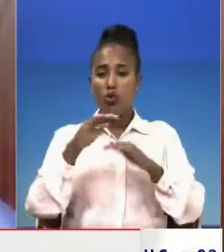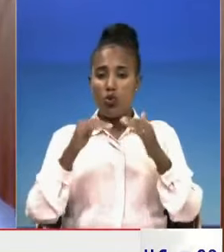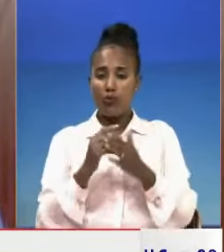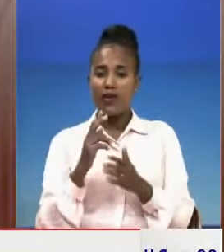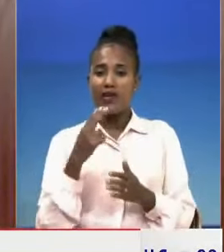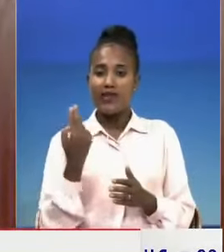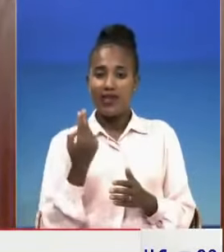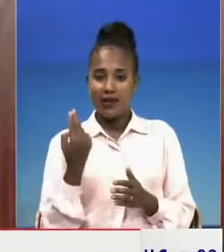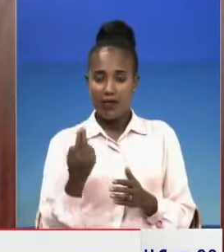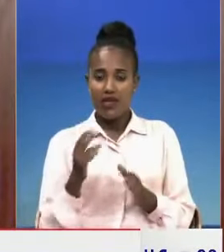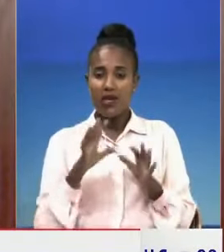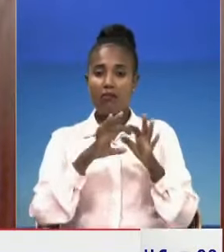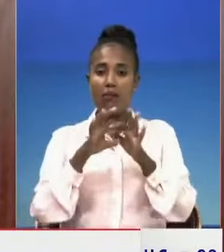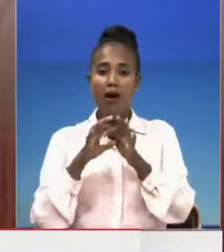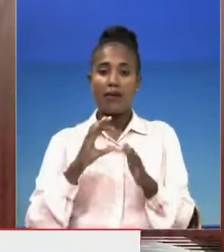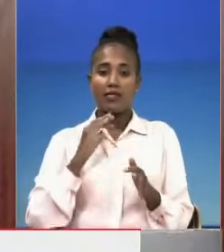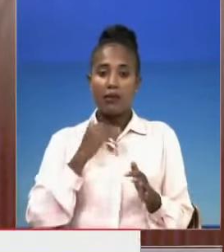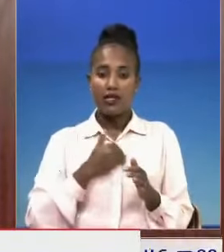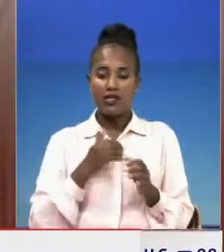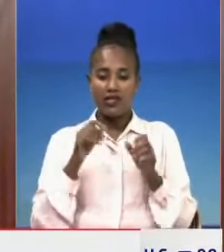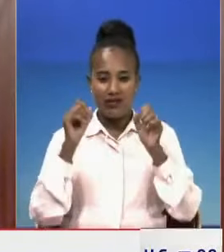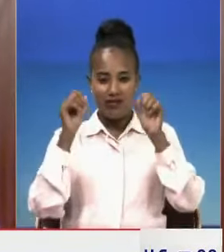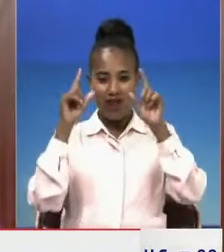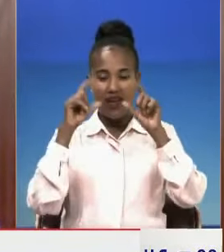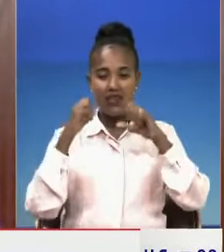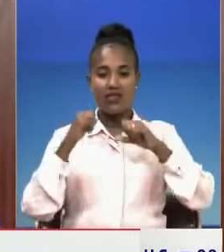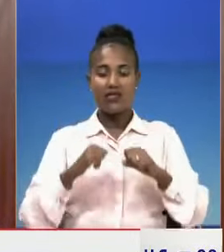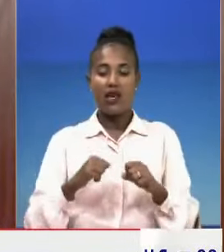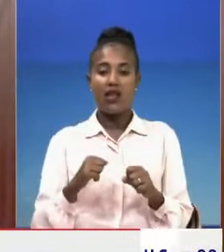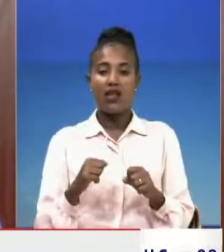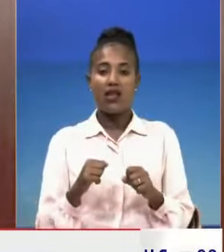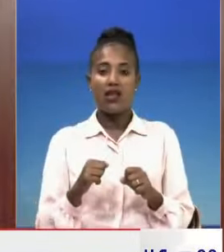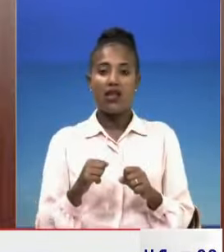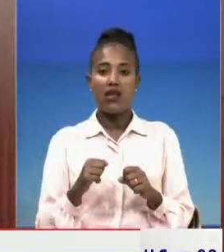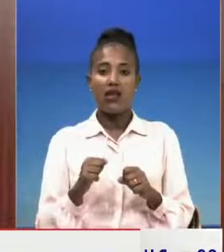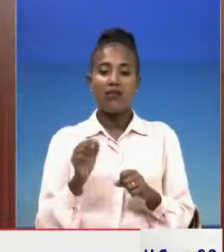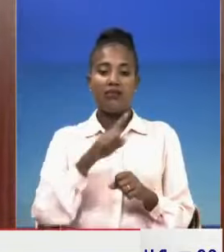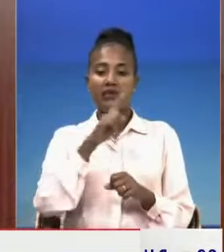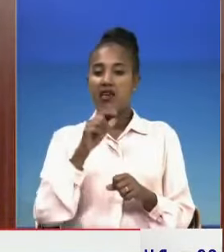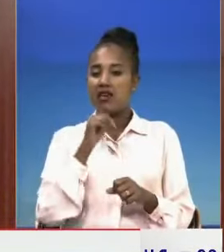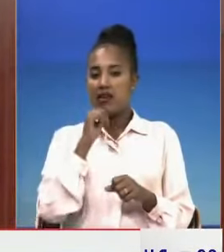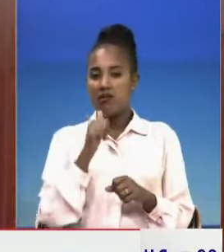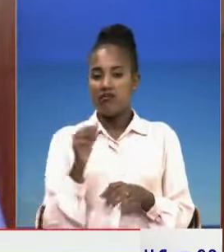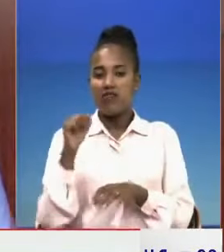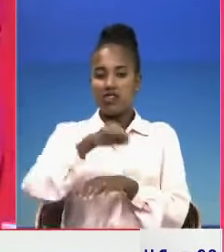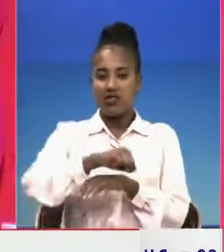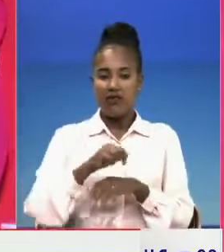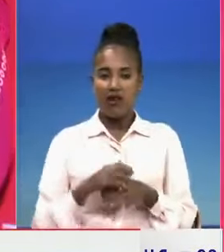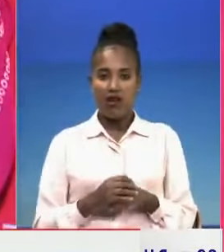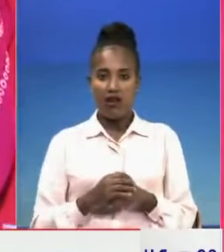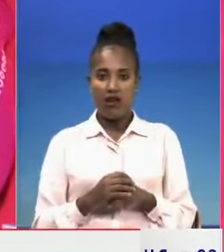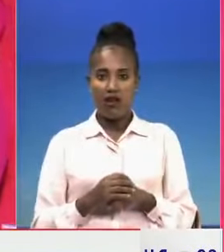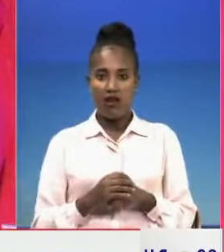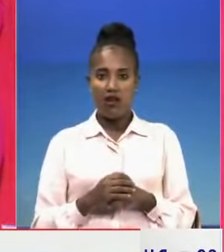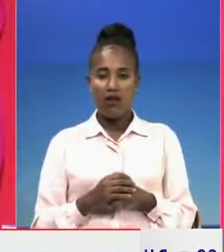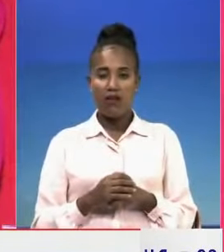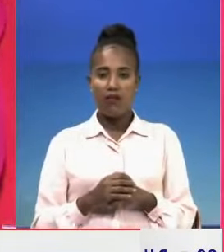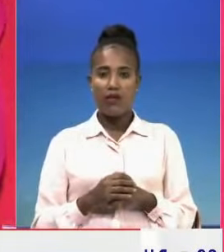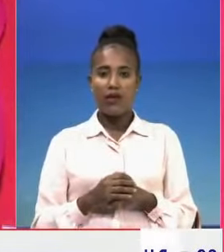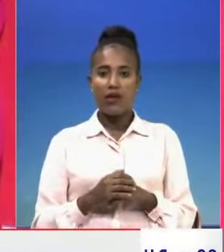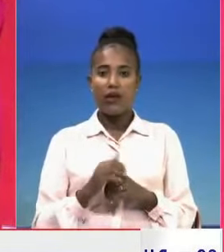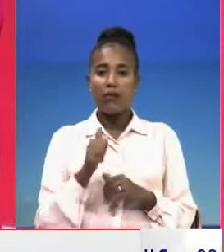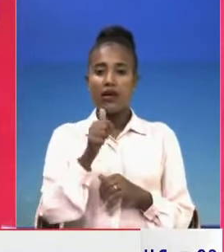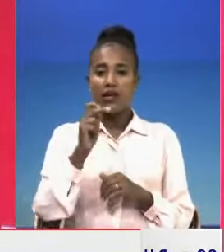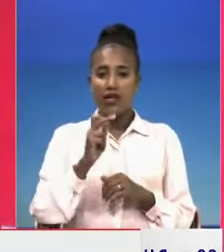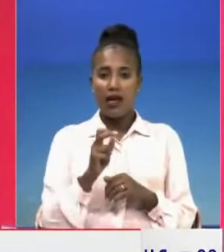ተጠቅመን ማህበረሰባችን ማንቃት ከቻል ምንም ጥያቄ የለውም፣ እናሸንፋለን። በኢድና በሱፐር ኢጎ ወይም